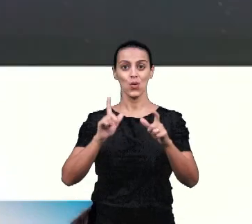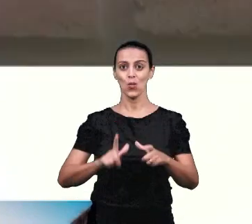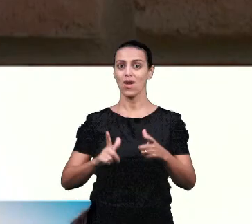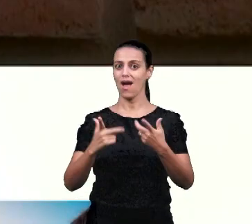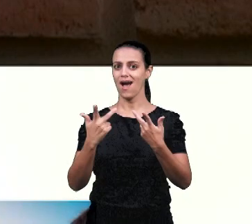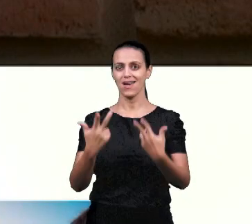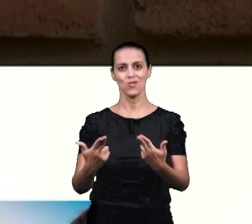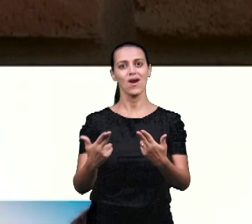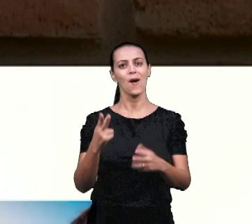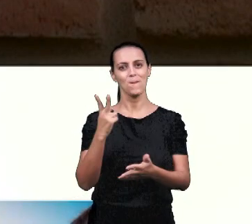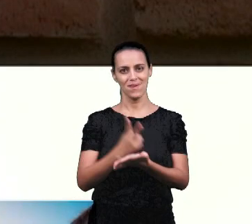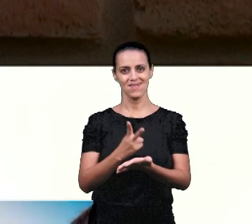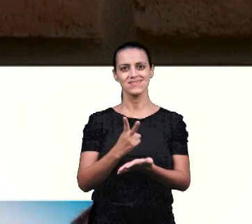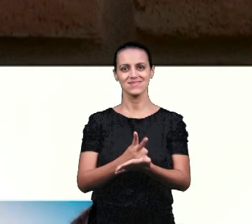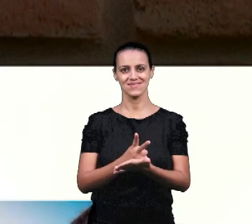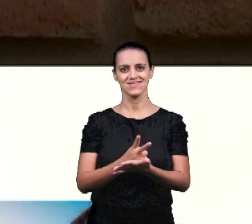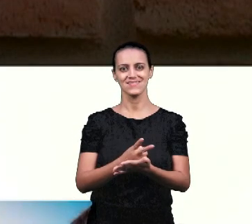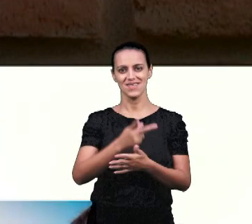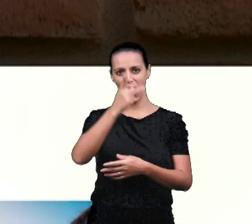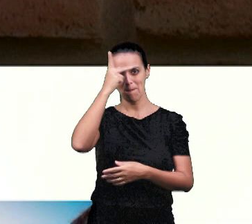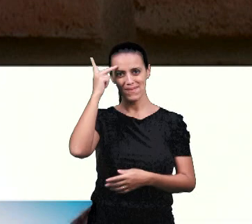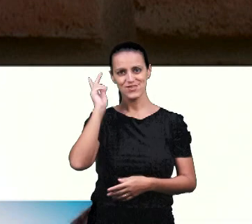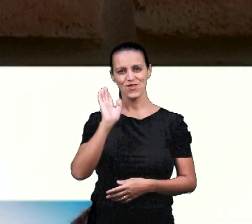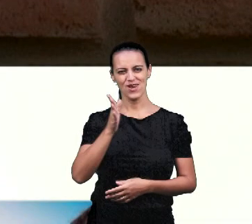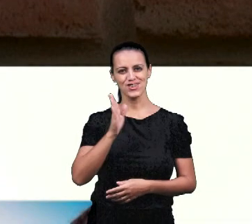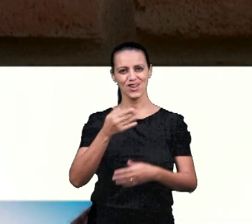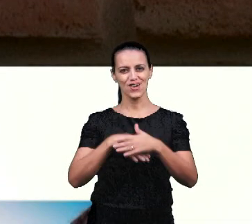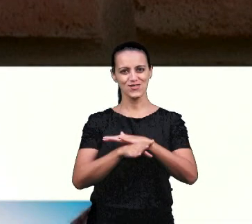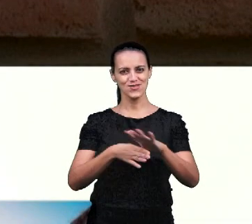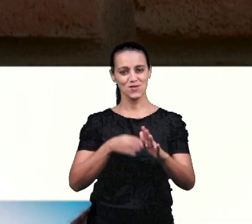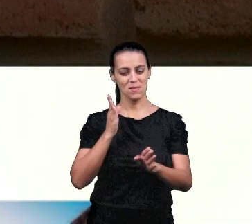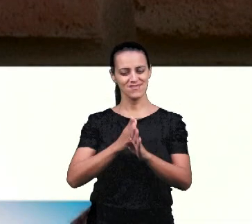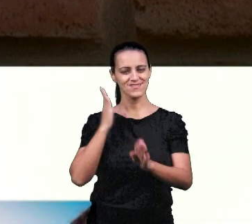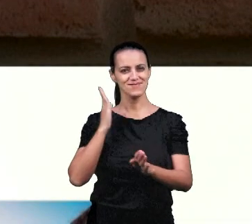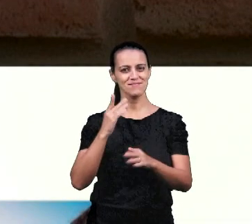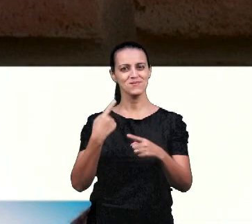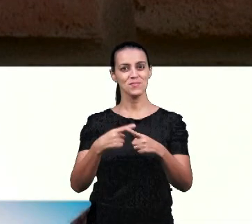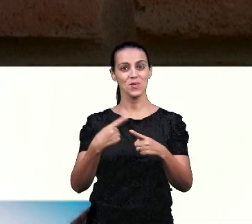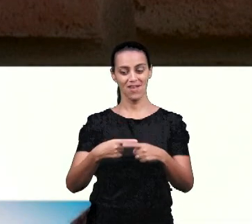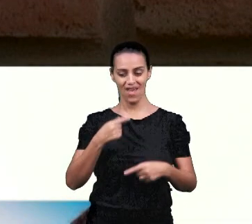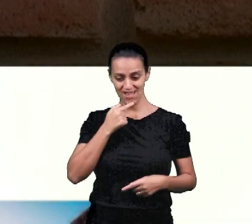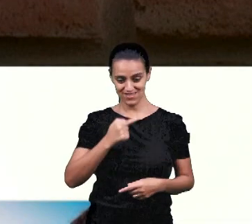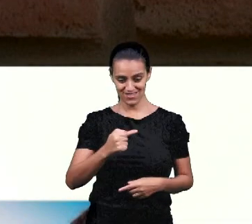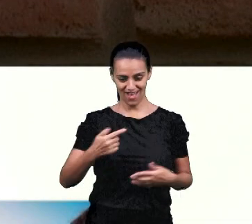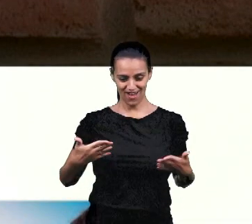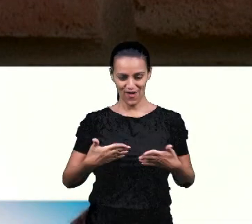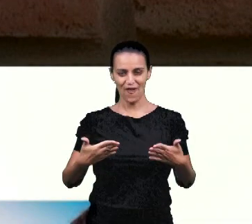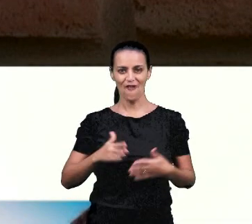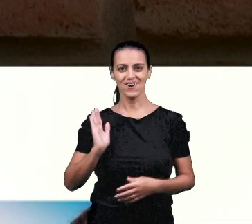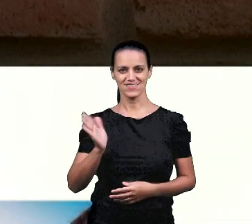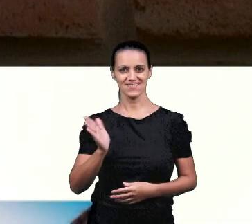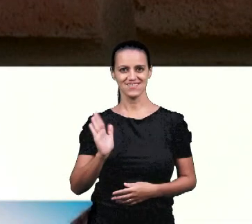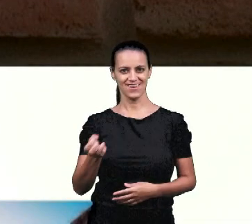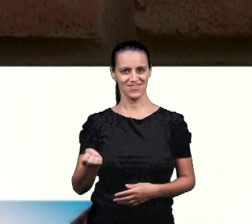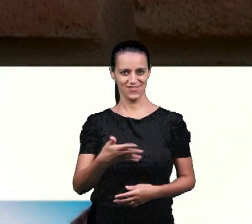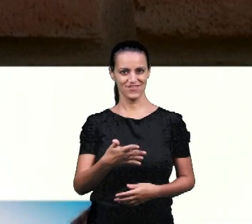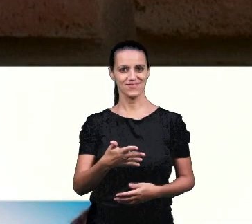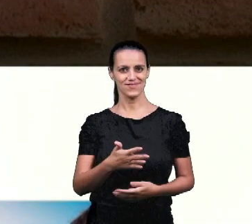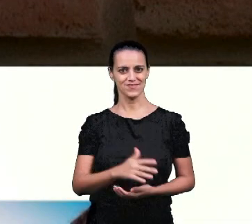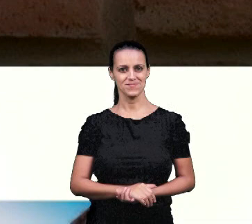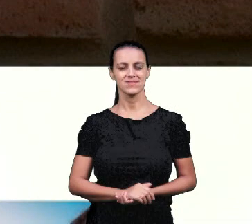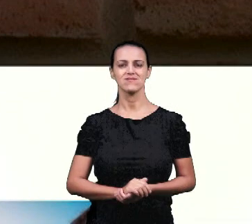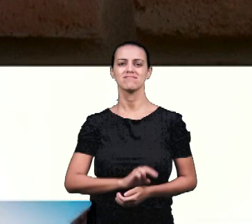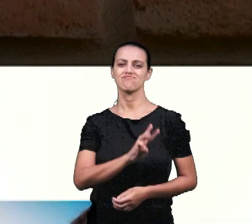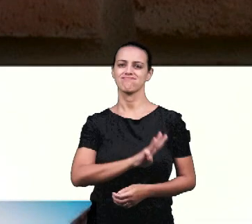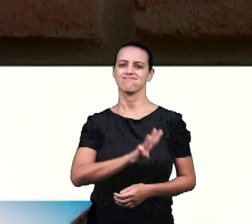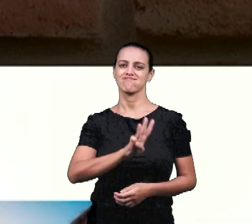nouveauté. Et ceux qui sont plus attentifs ont déjà découvert cette nouveauté. Ils nous ont déjà envoyé des vidéos. Donc, vous entrez